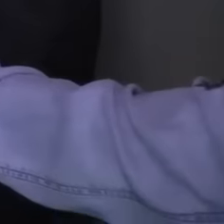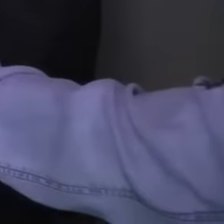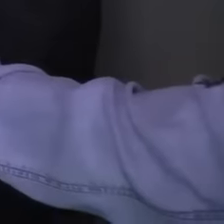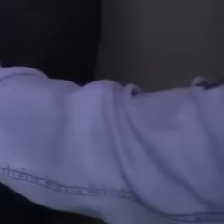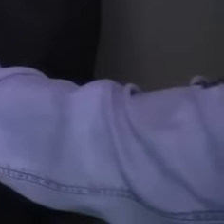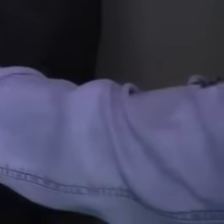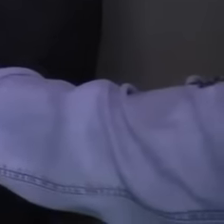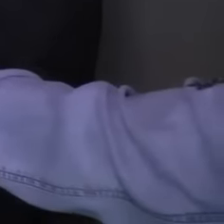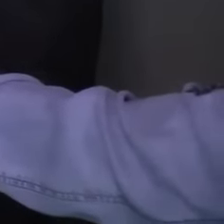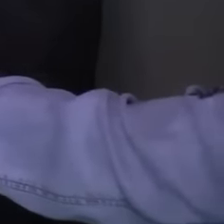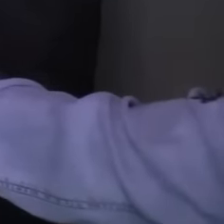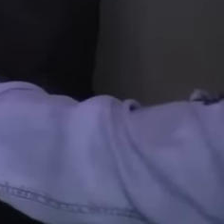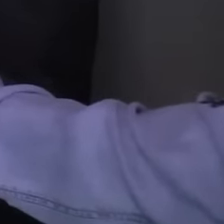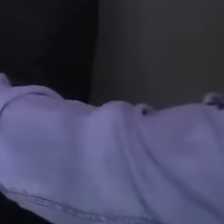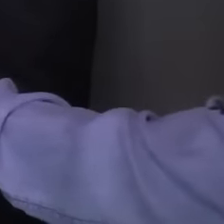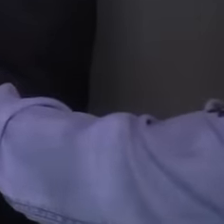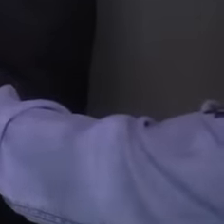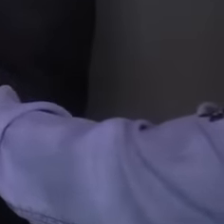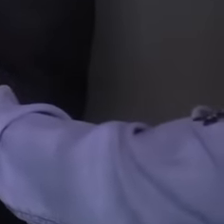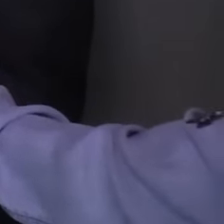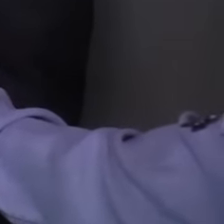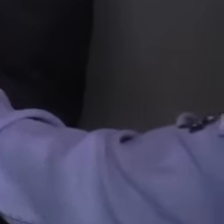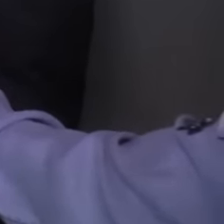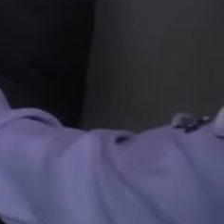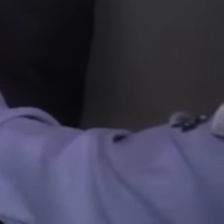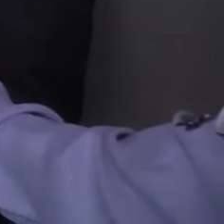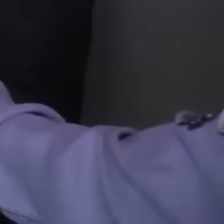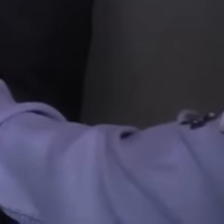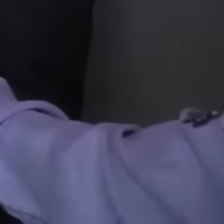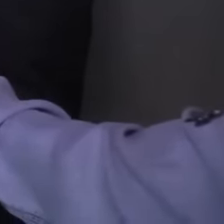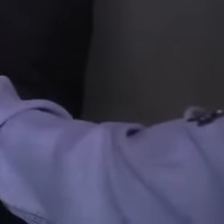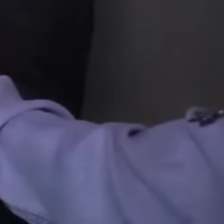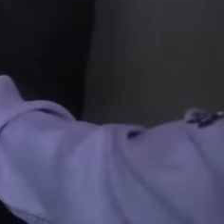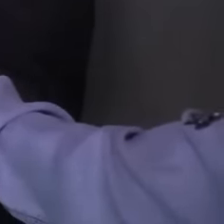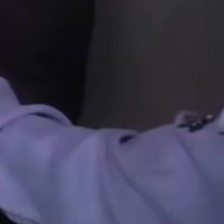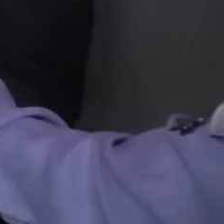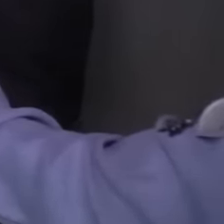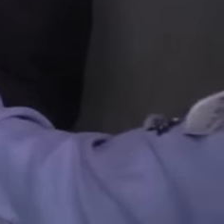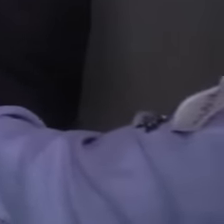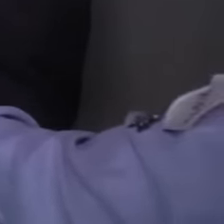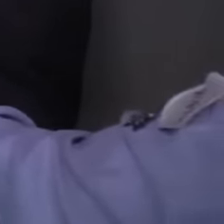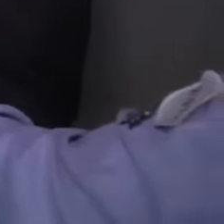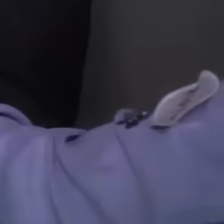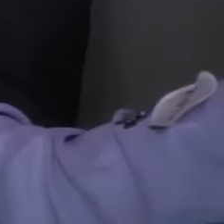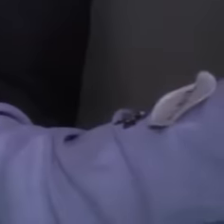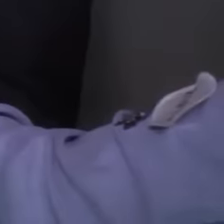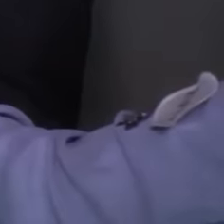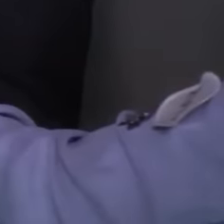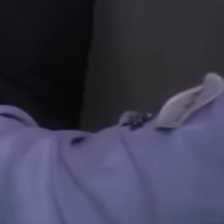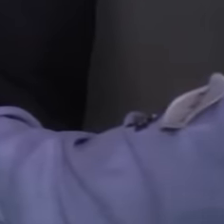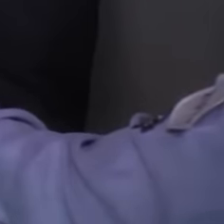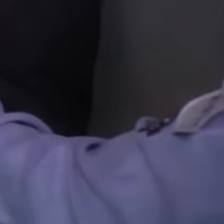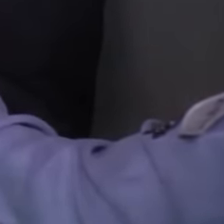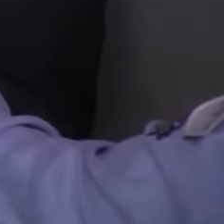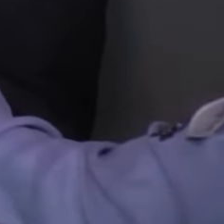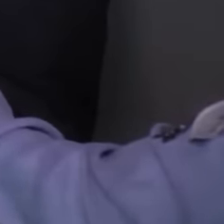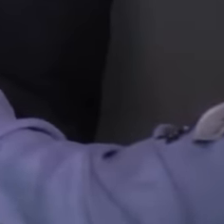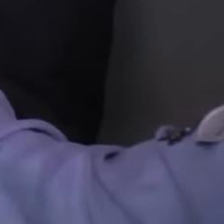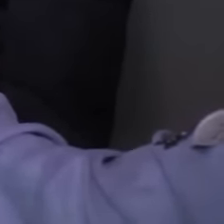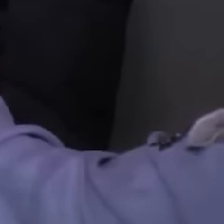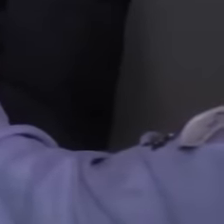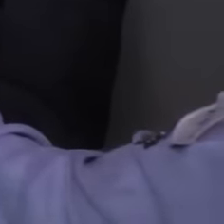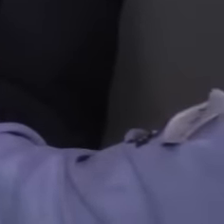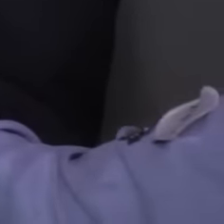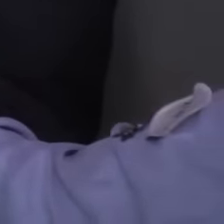naman siya po before 24 hours po. Saan nangyari? January 9 po, minessage po ako nung admin officer namin